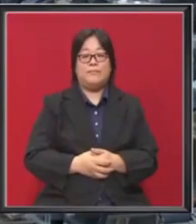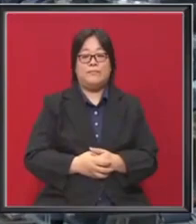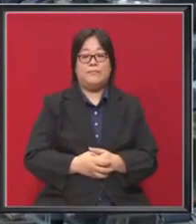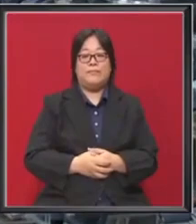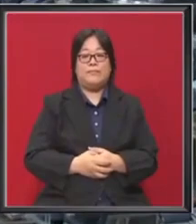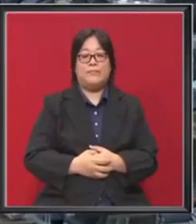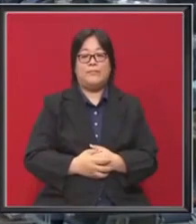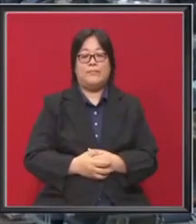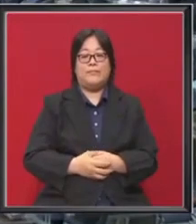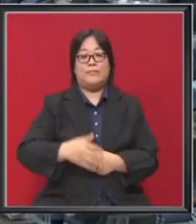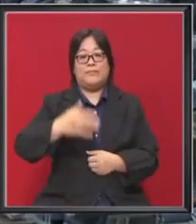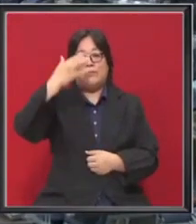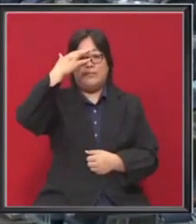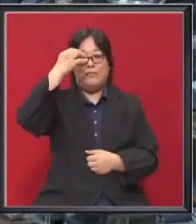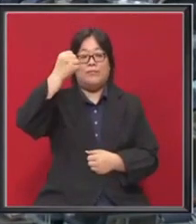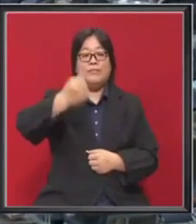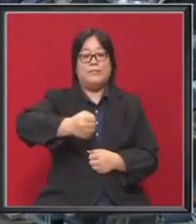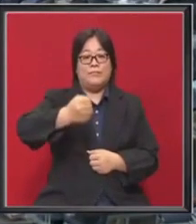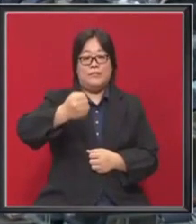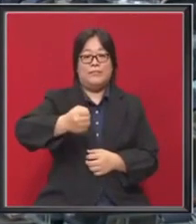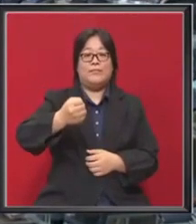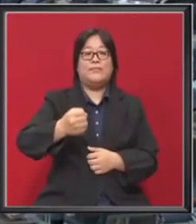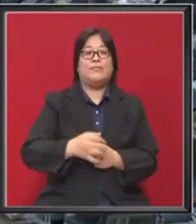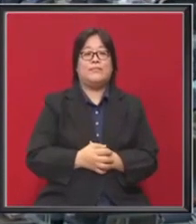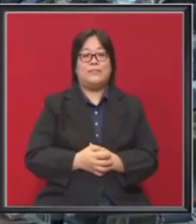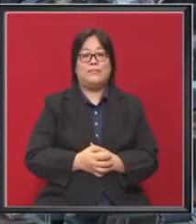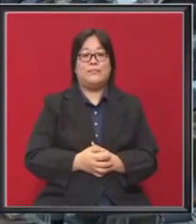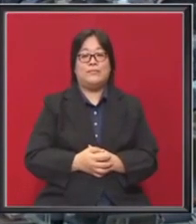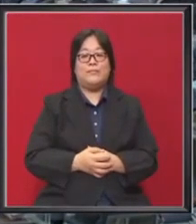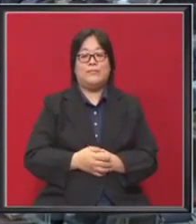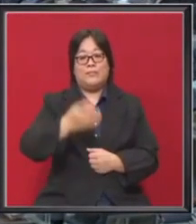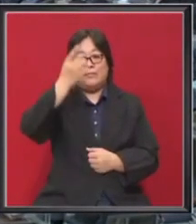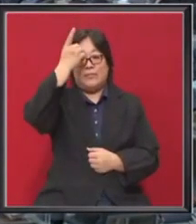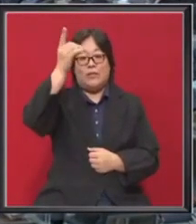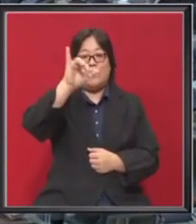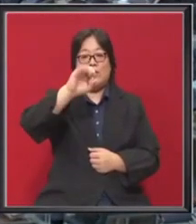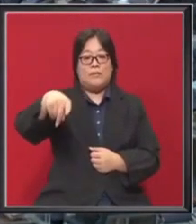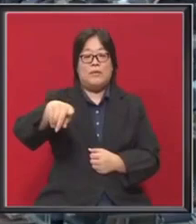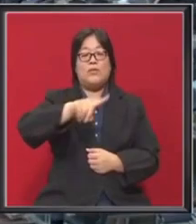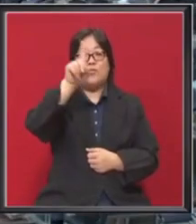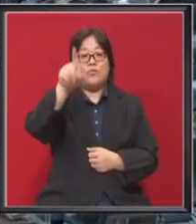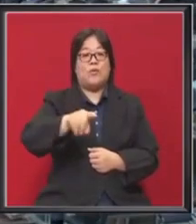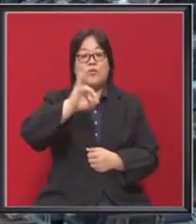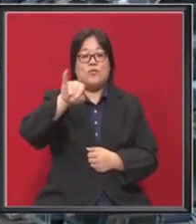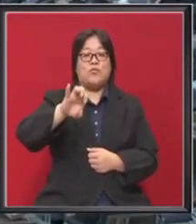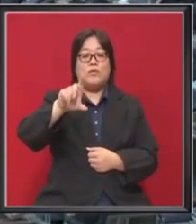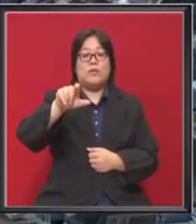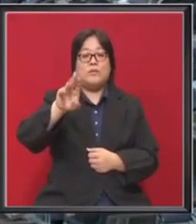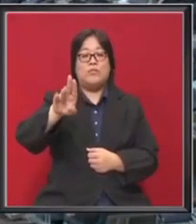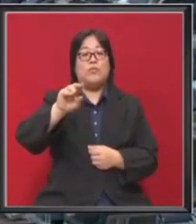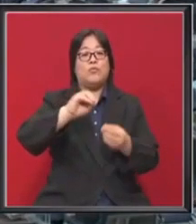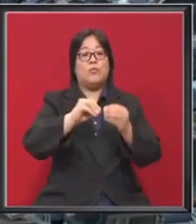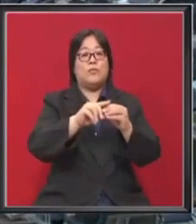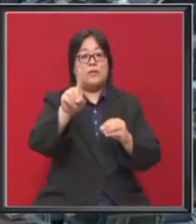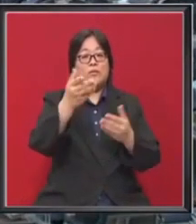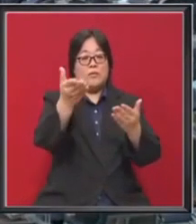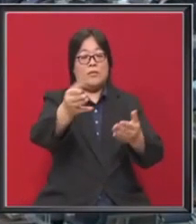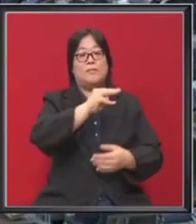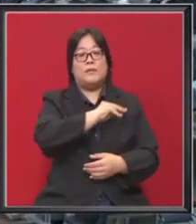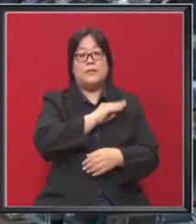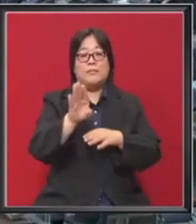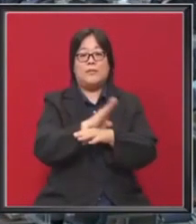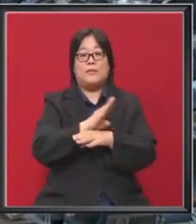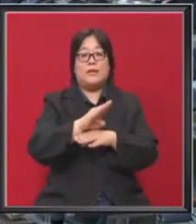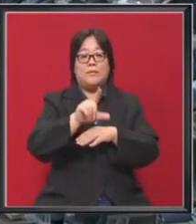smile rohmanir Rohim Assalamualaikum warahmatullahi wabarakatuh Datu ini petugas soklan jelebu nomor satu Jalan Menteri